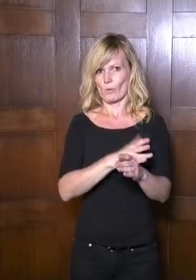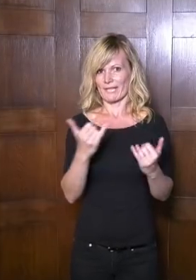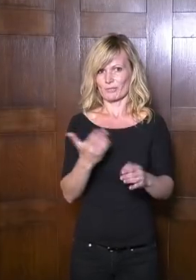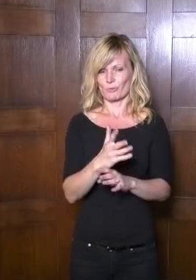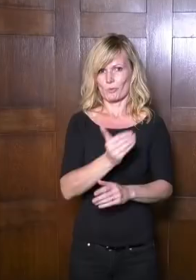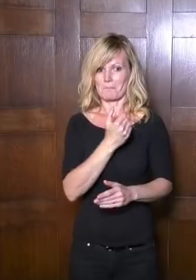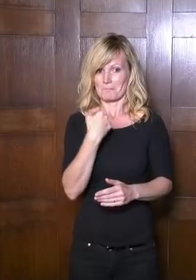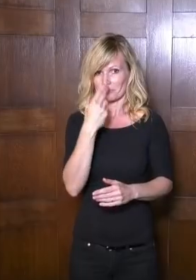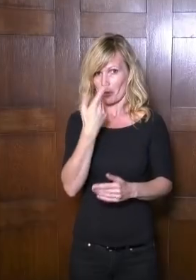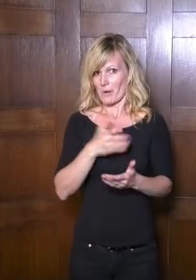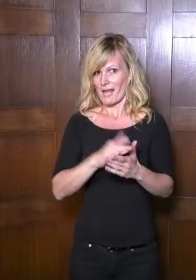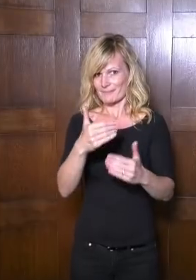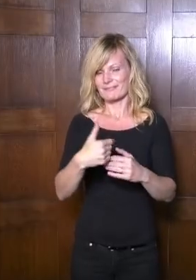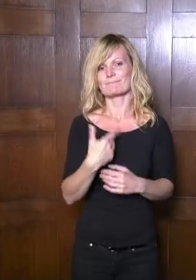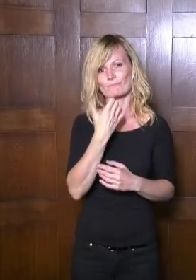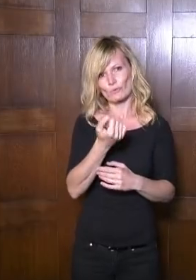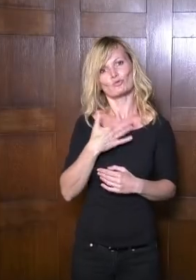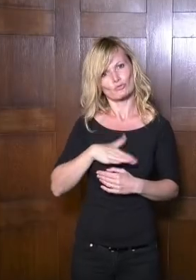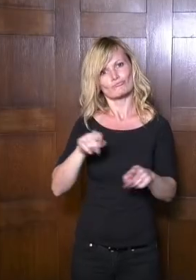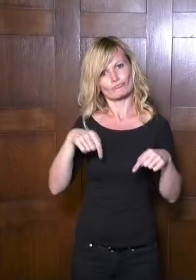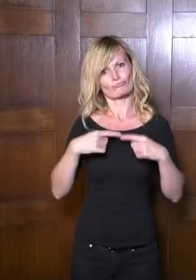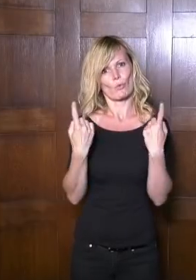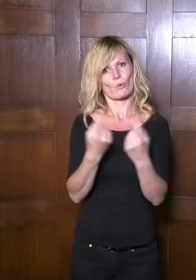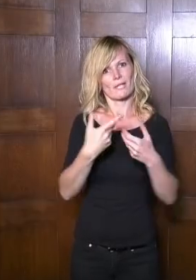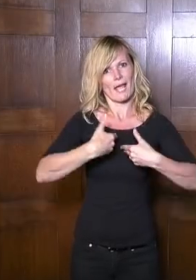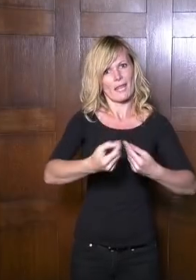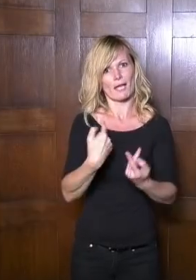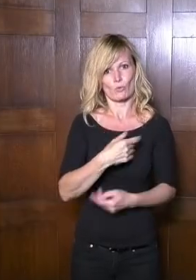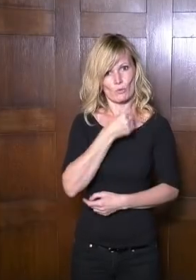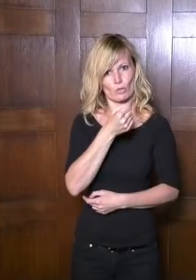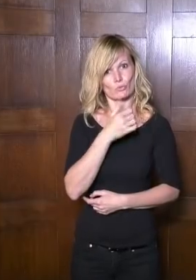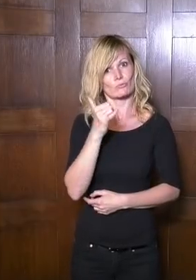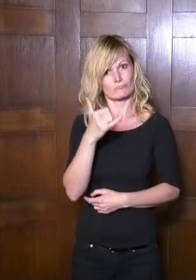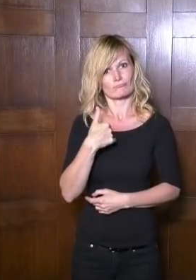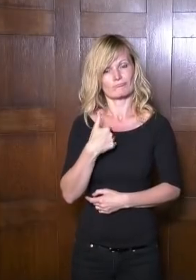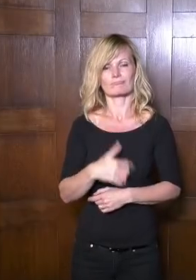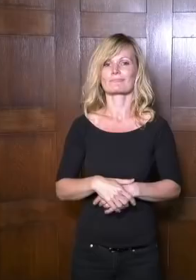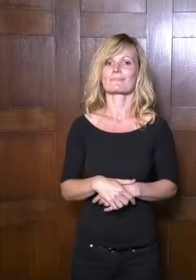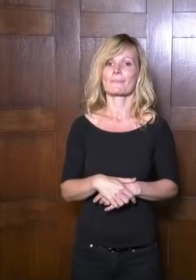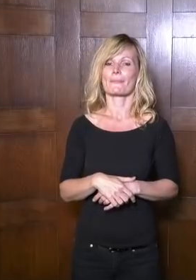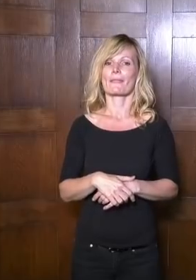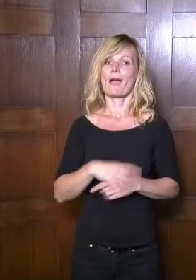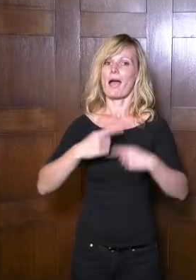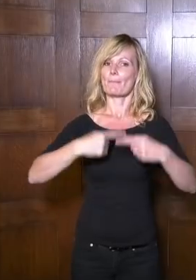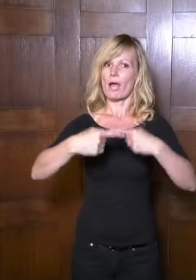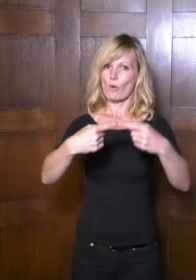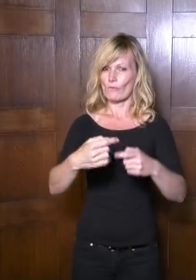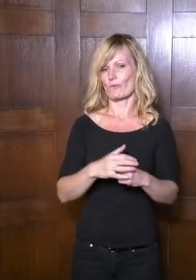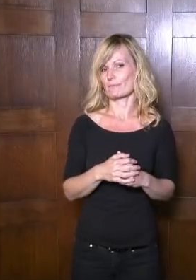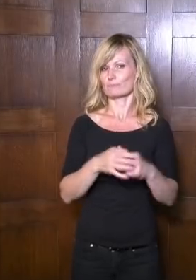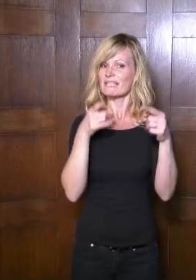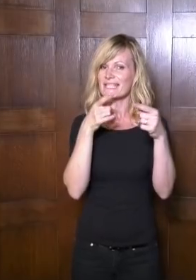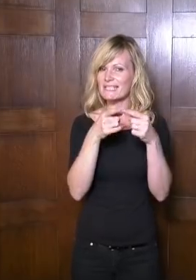diese Runde heute hier zu moderieren, gern übernommen. Möchte zu Beginn ein paar Dinge zum Ablauf, zum Ziel, vielleicht auch